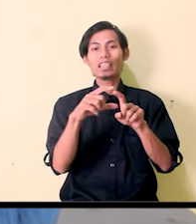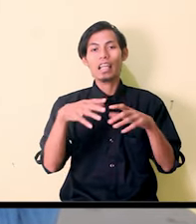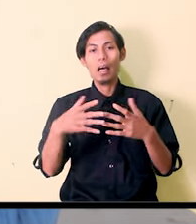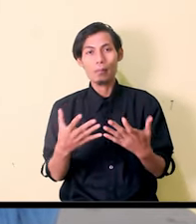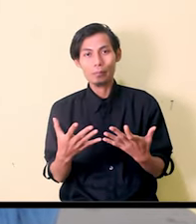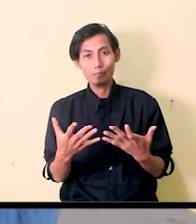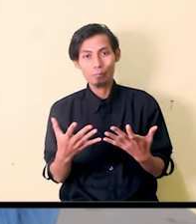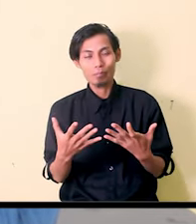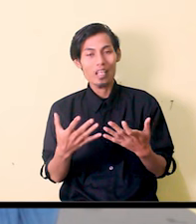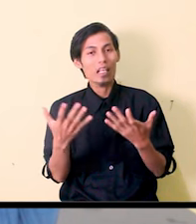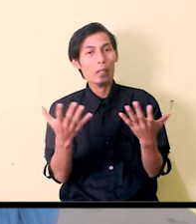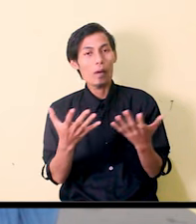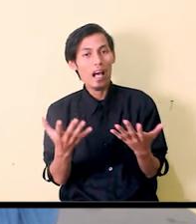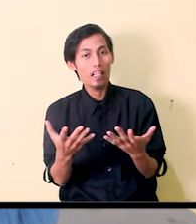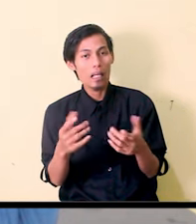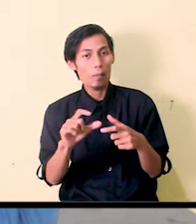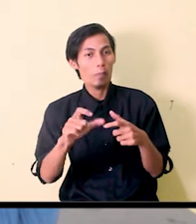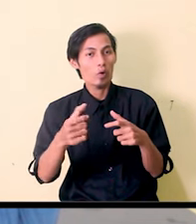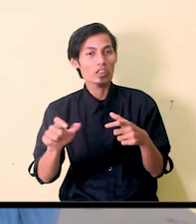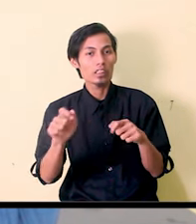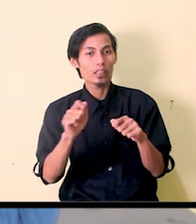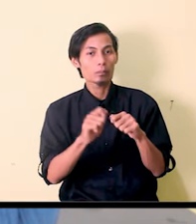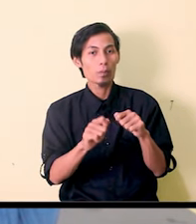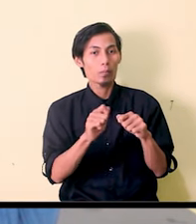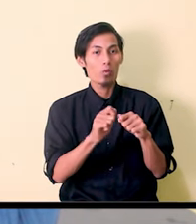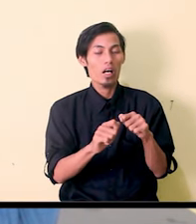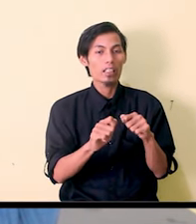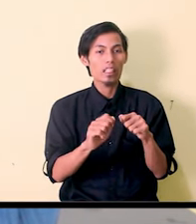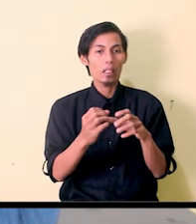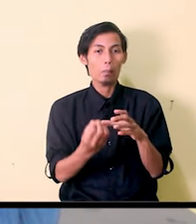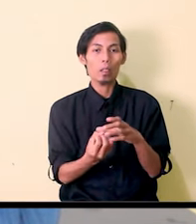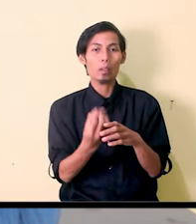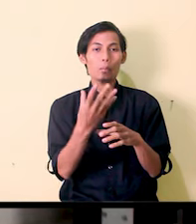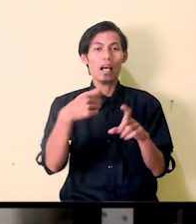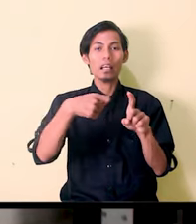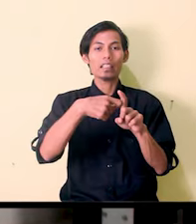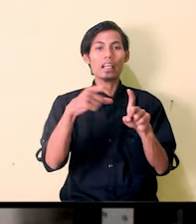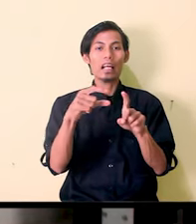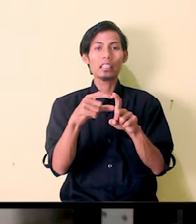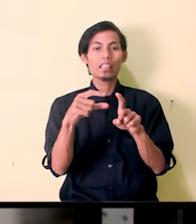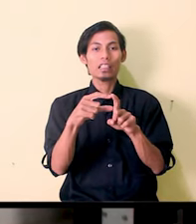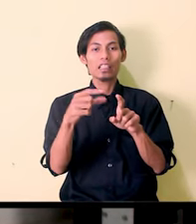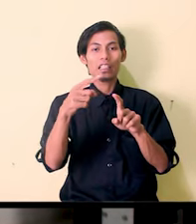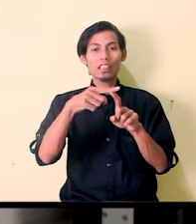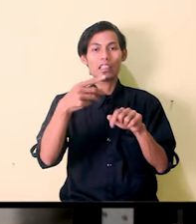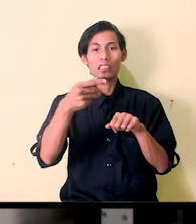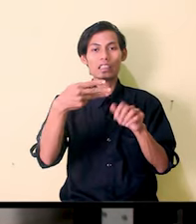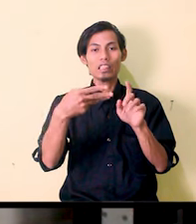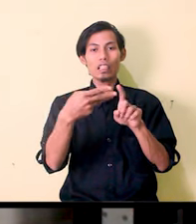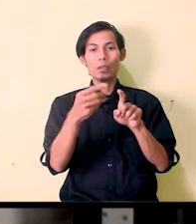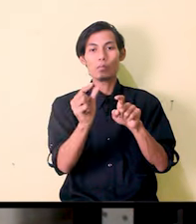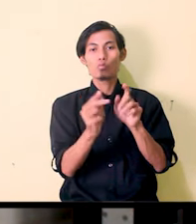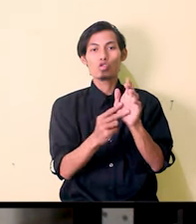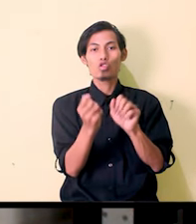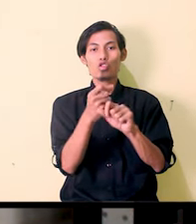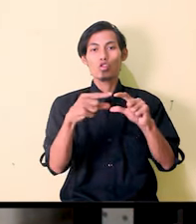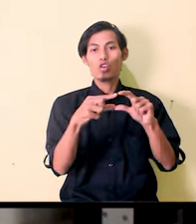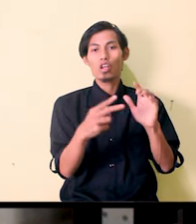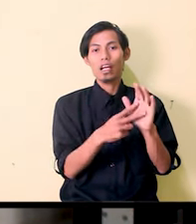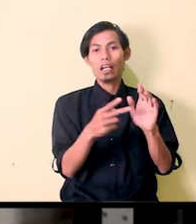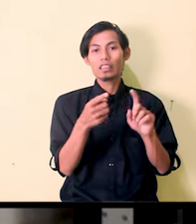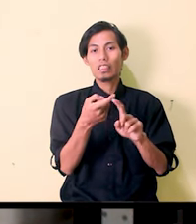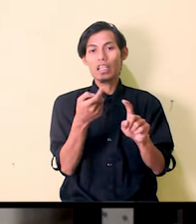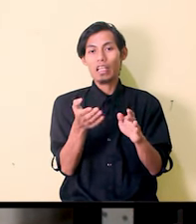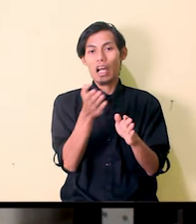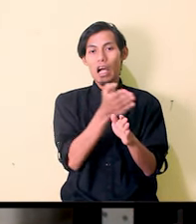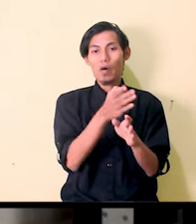dan perkembangan kdd trebungan dari awal hingga sekarang kdd itu sebenarnya kepanjangan dari kelompok di